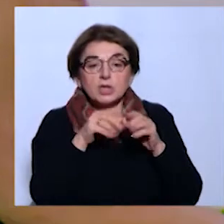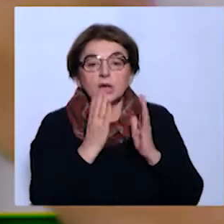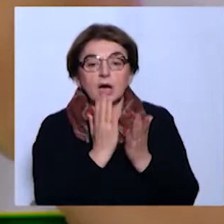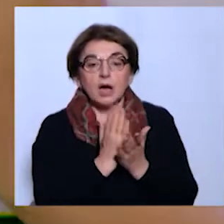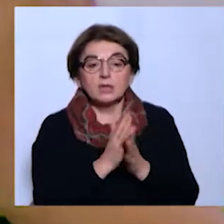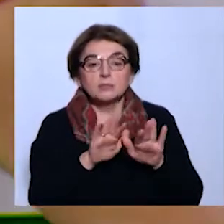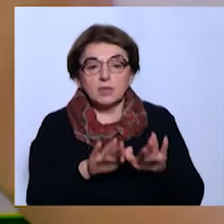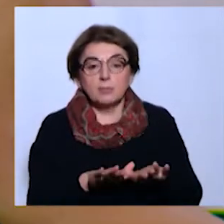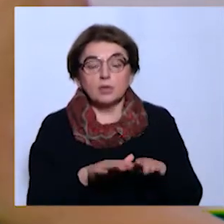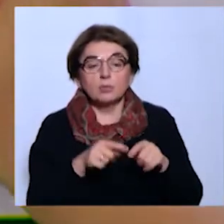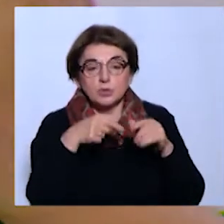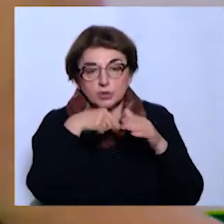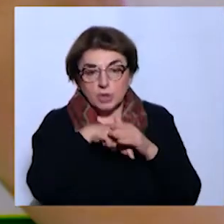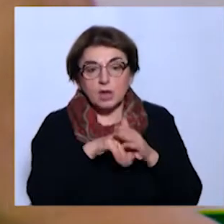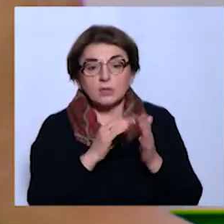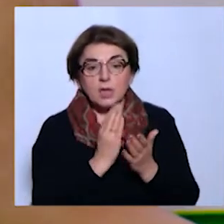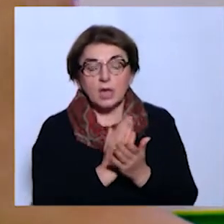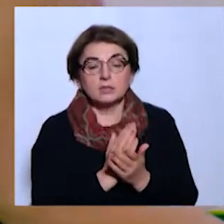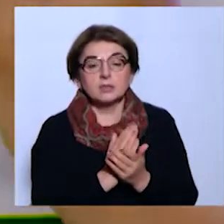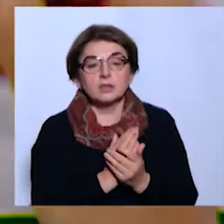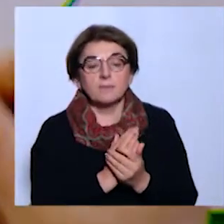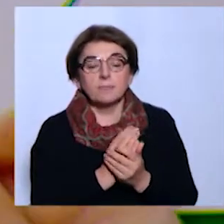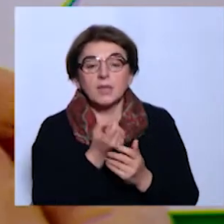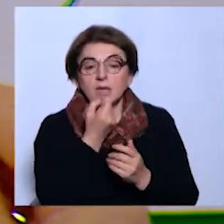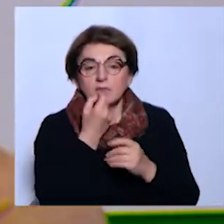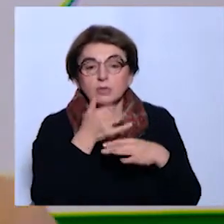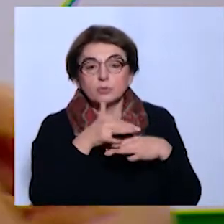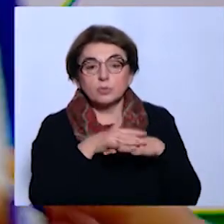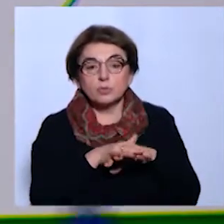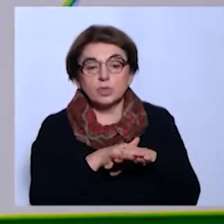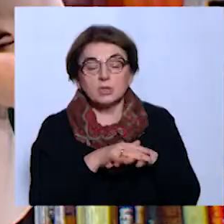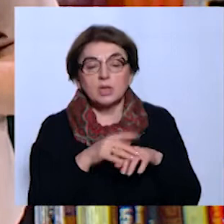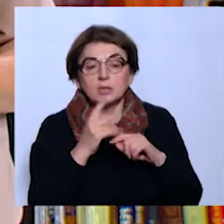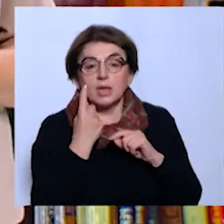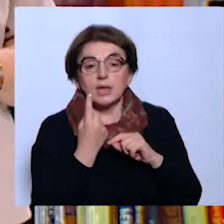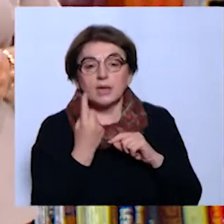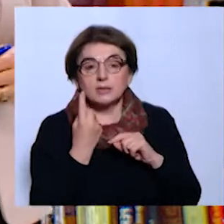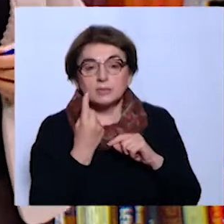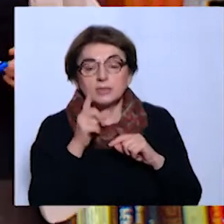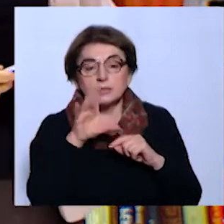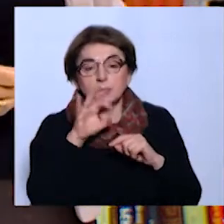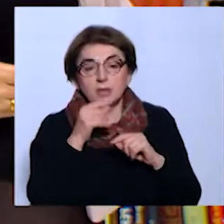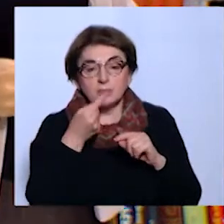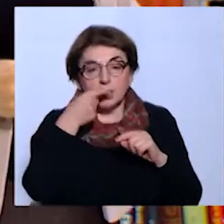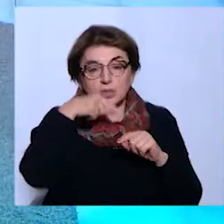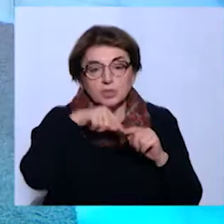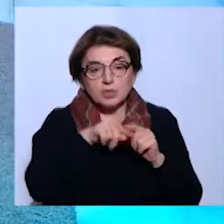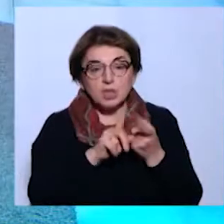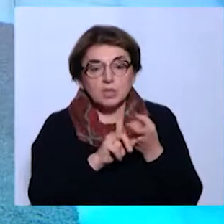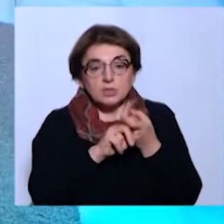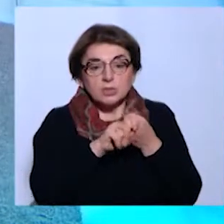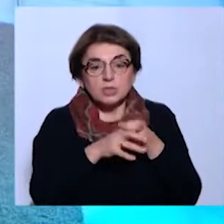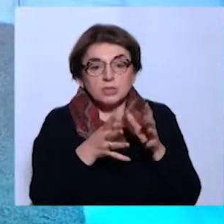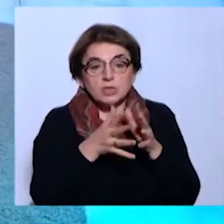იქ მდებარეობს ჩანასახოვან პარკში მდებარეობს კვერცხუჯრედი და ერთ-ერთი სპერმია შერწყმის